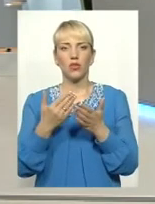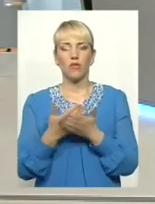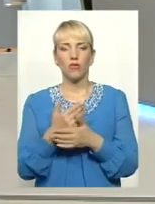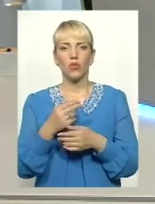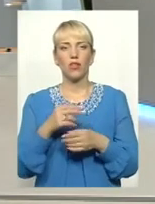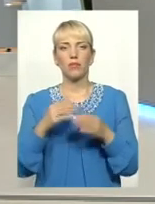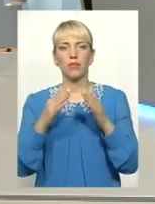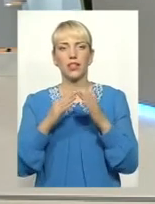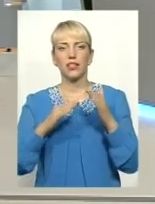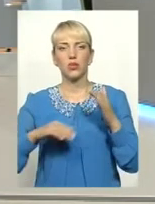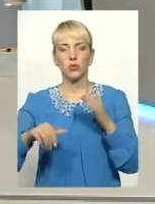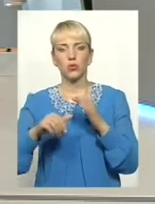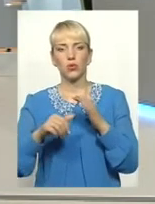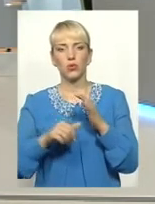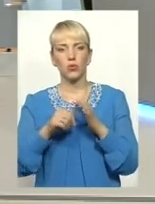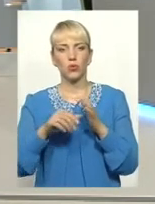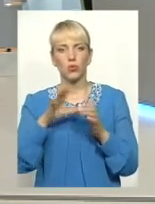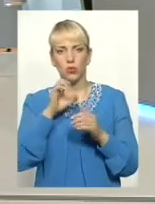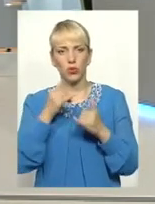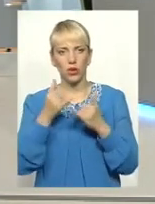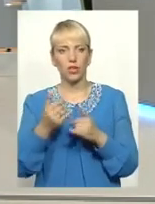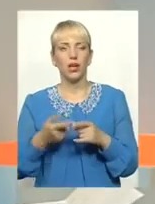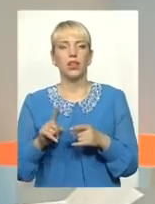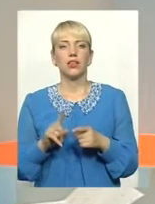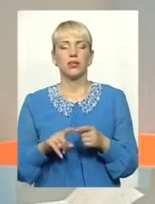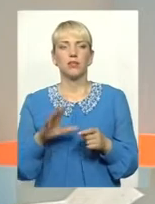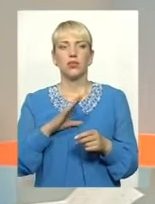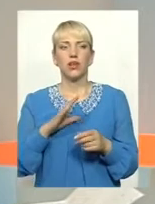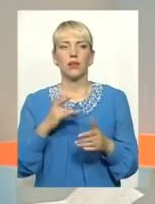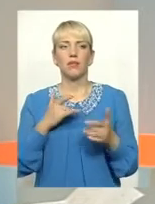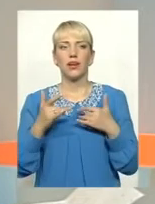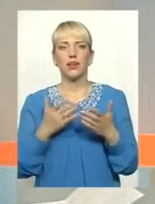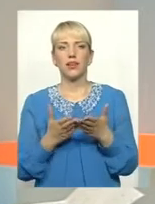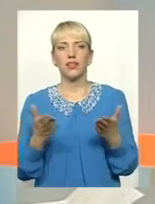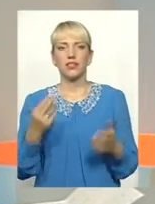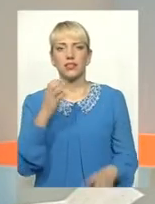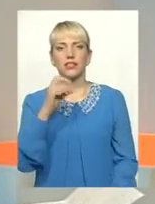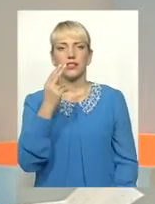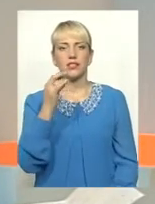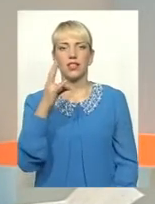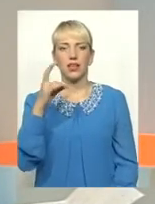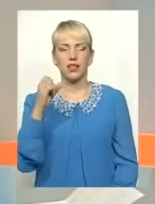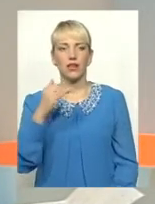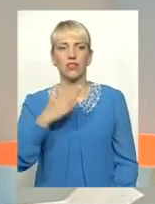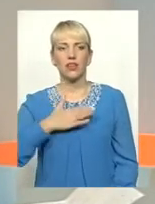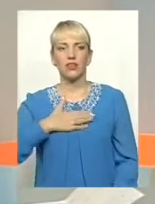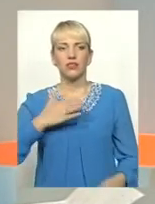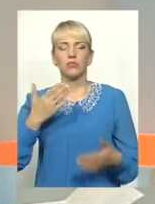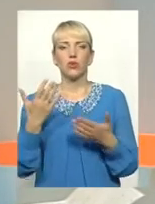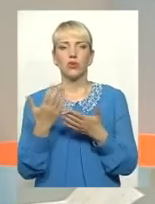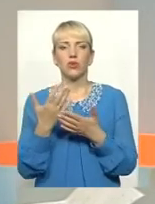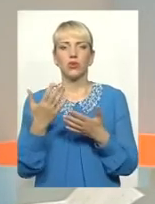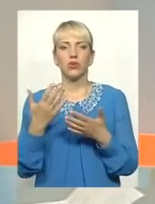пам'ятаю, що десь, може, місяця 2 чи 3 була передача «Сцена», називалась, вона знімалась в нашому театрі. І